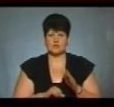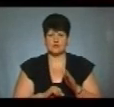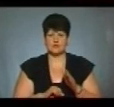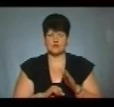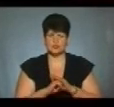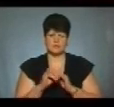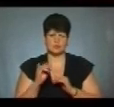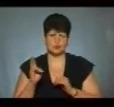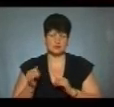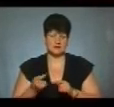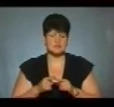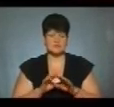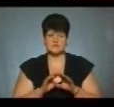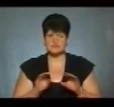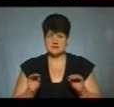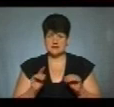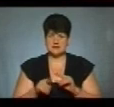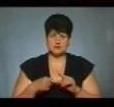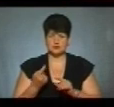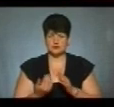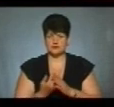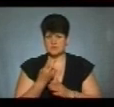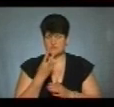Гонтар. І на цьому у мене все. Наступний випуск